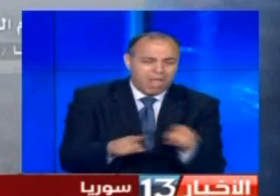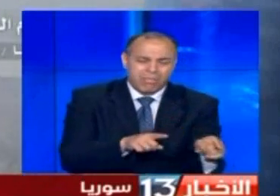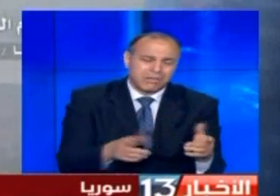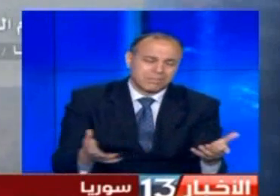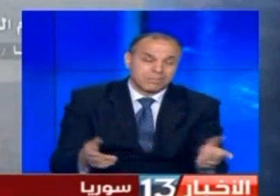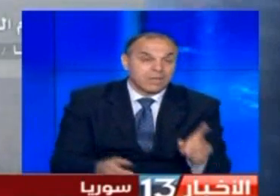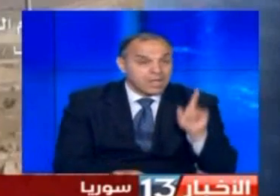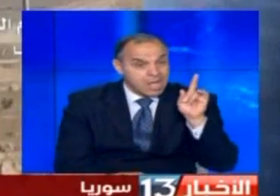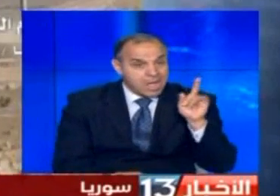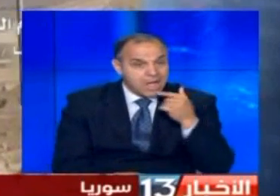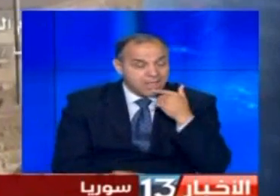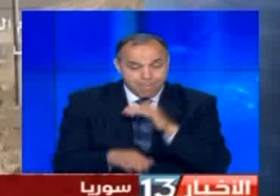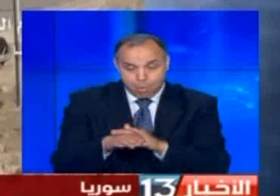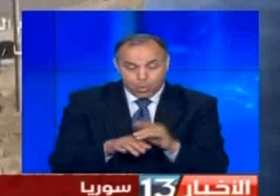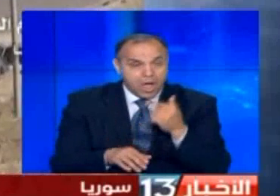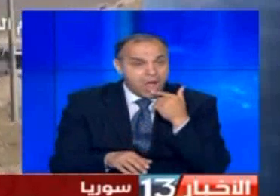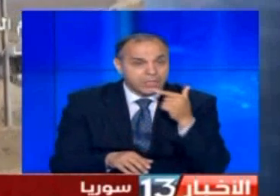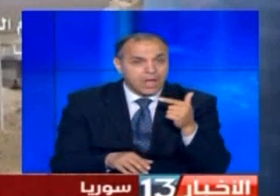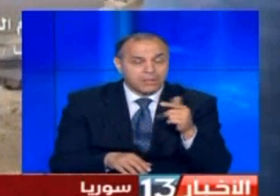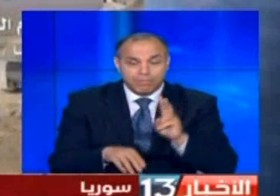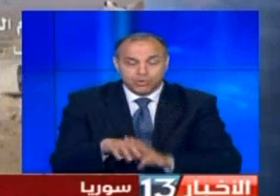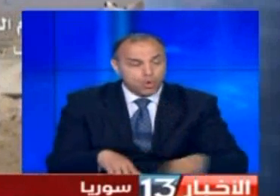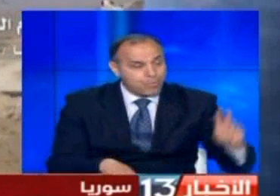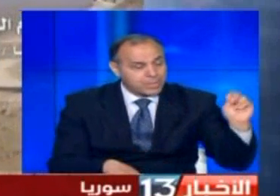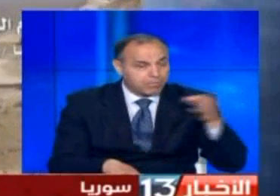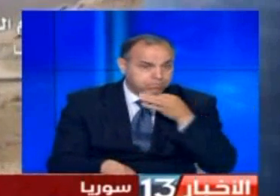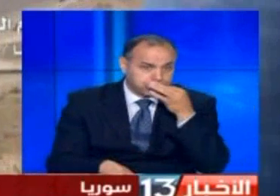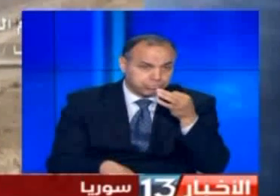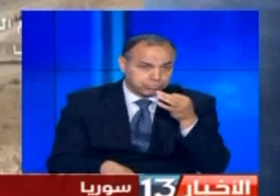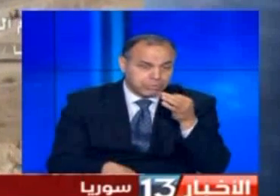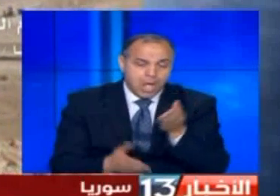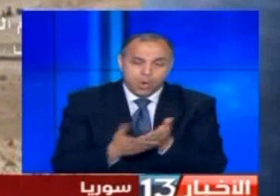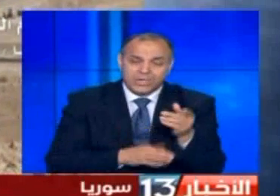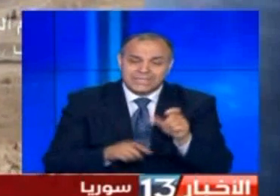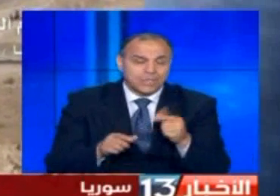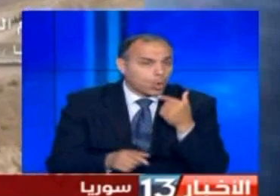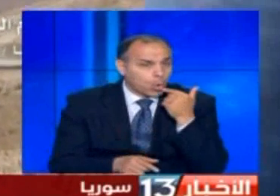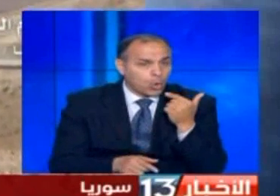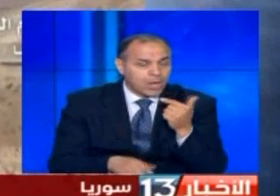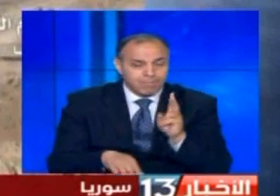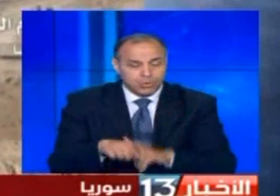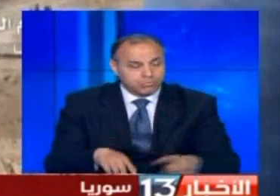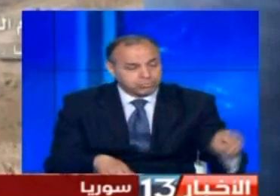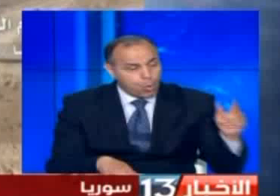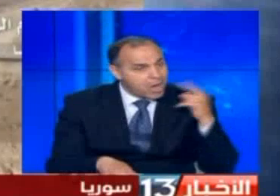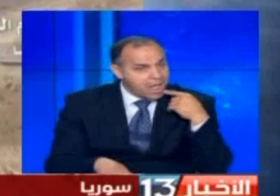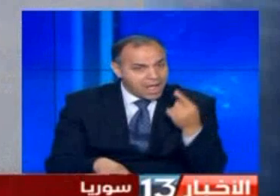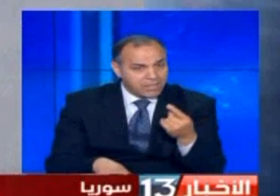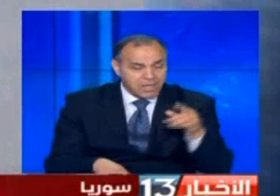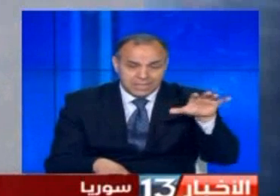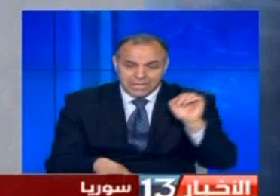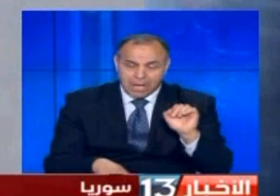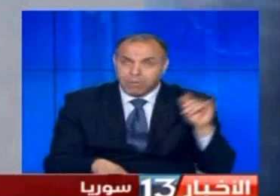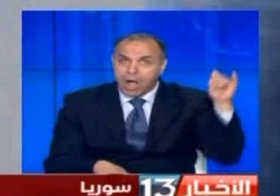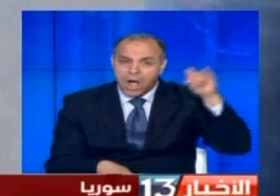المدنيين وفي هذا السياق دعم مفوض الامم المتحده السامي لحقوق الانسان الامير زيد بن رعد دع القوى